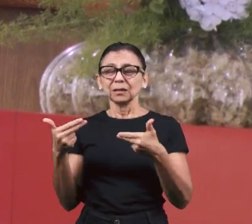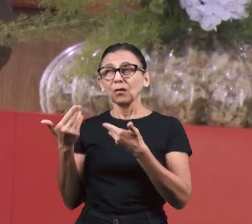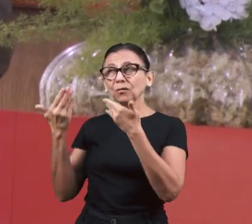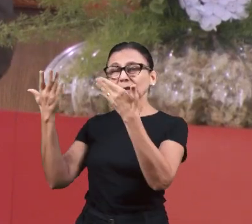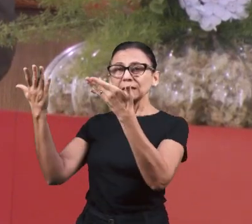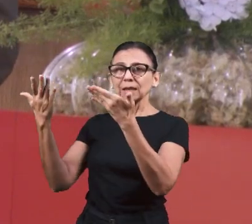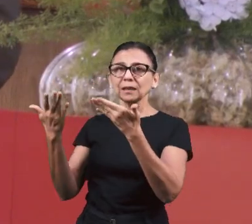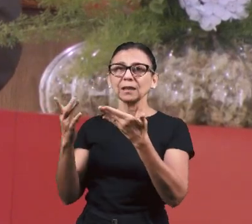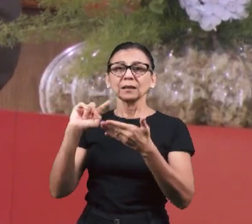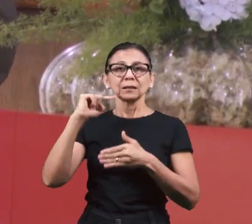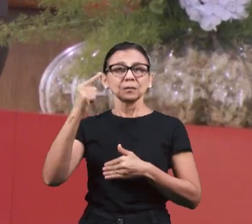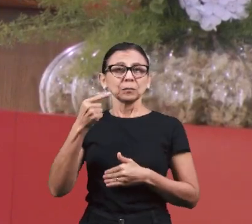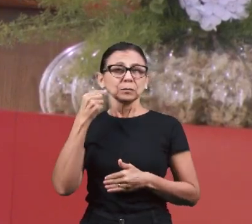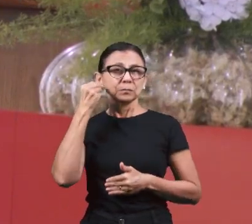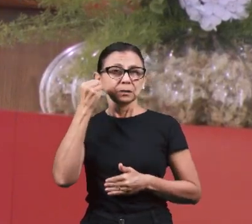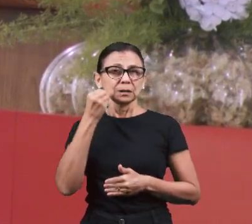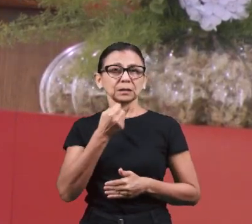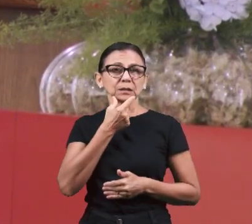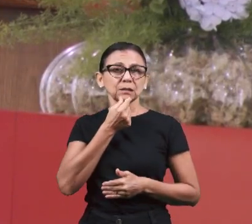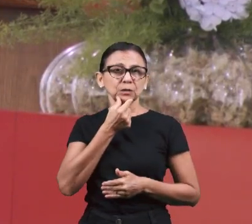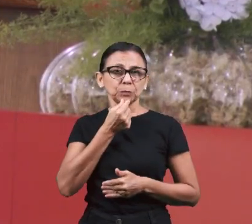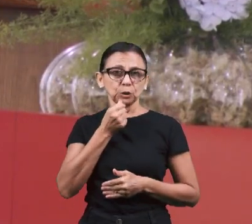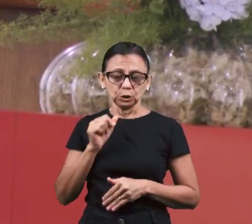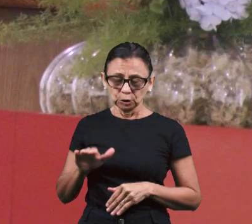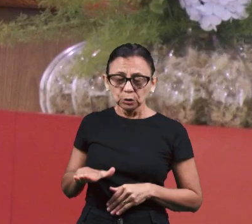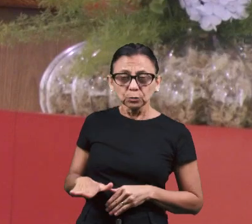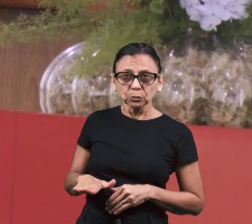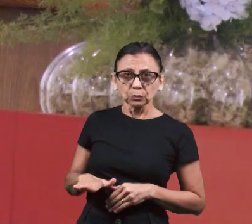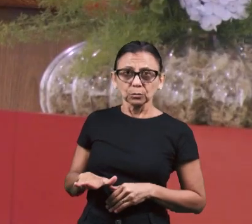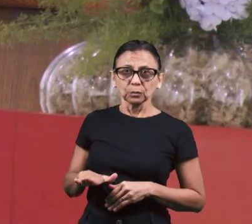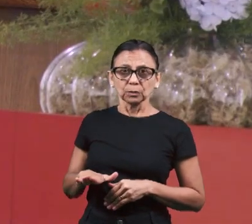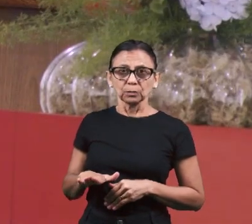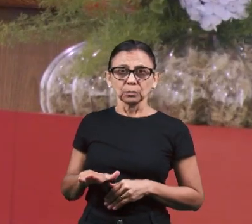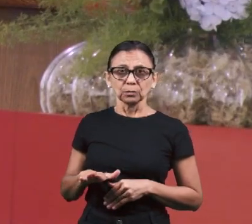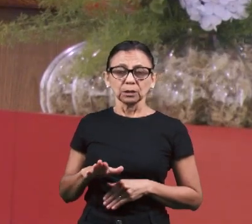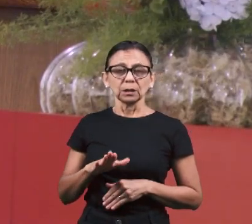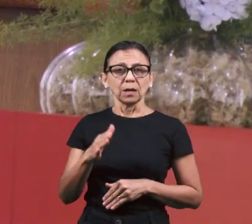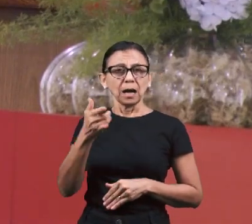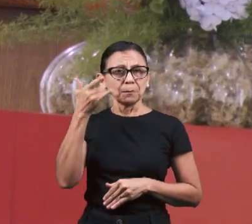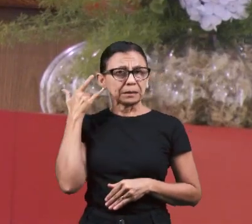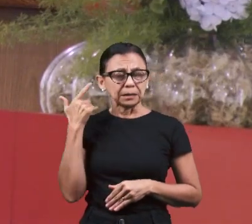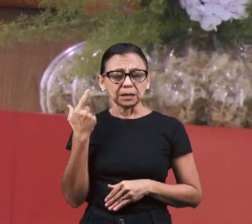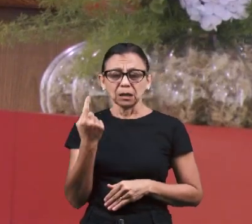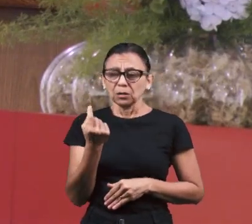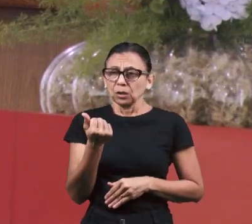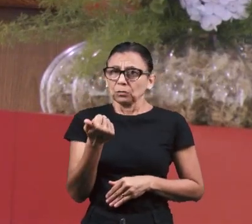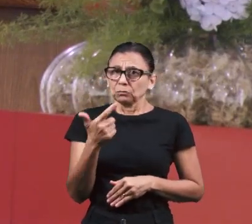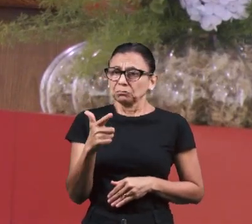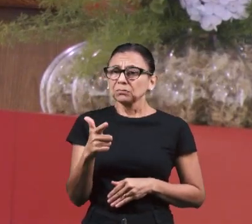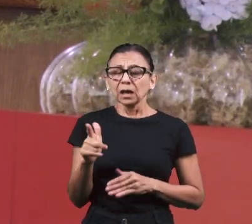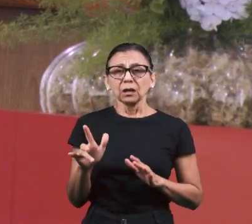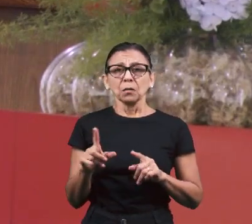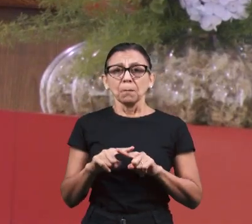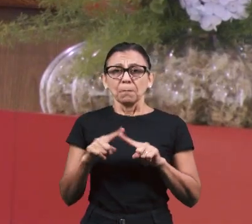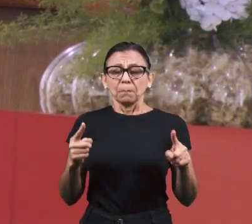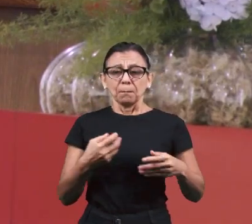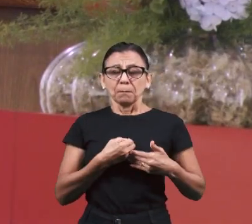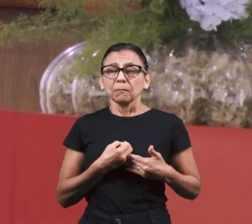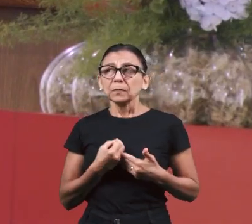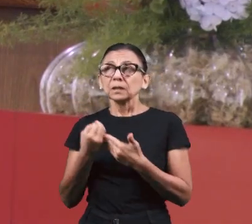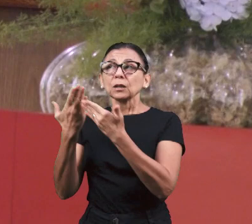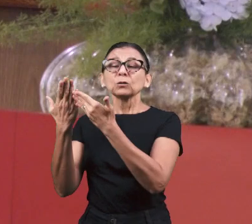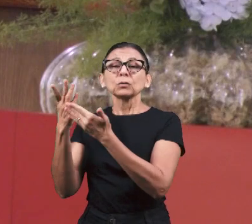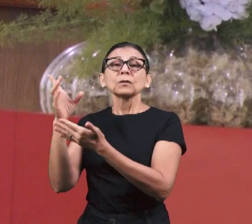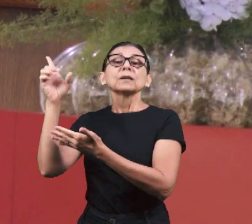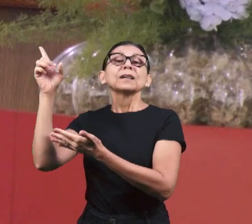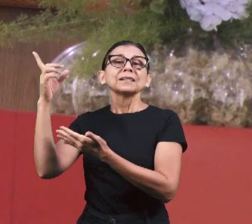que les gens mettent l'argent. Je ne veux pas de ça. Nous avons appris cela. Ça a été dur. Parce qu'on va vivre comment? On était habitué à